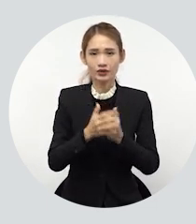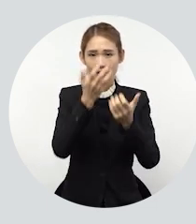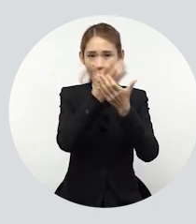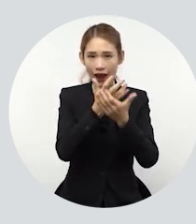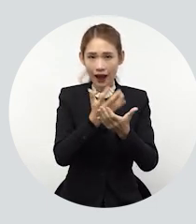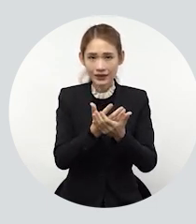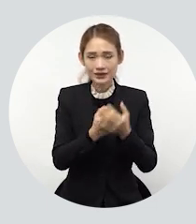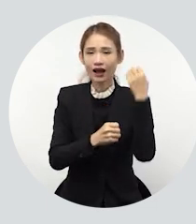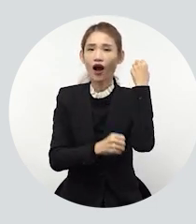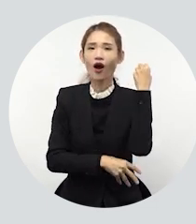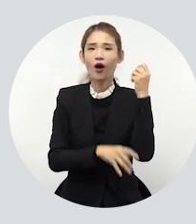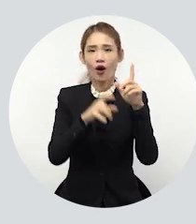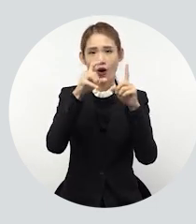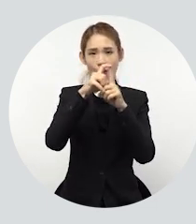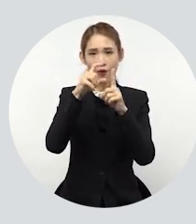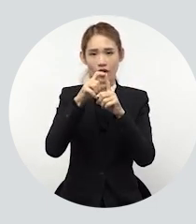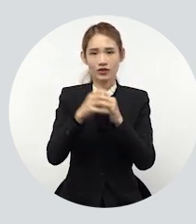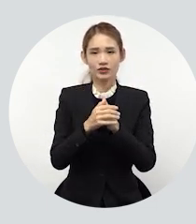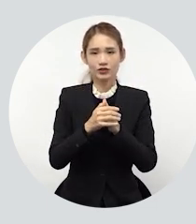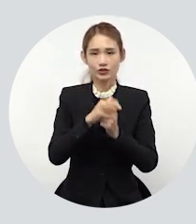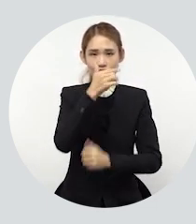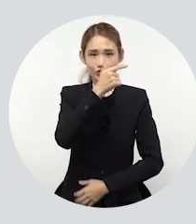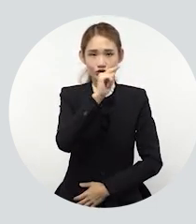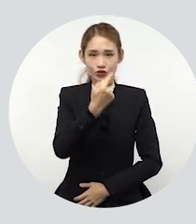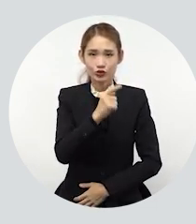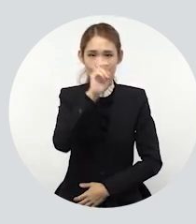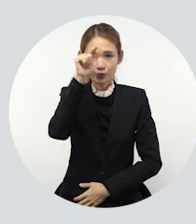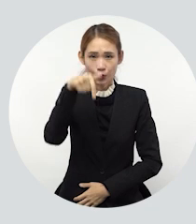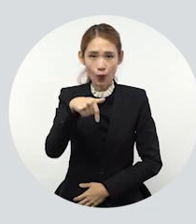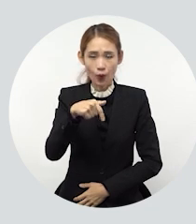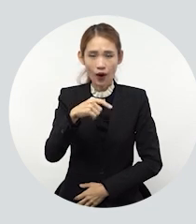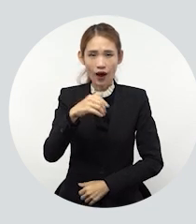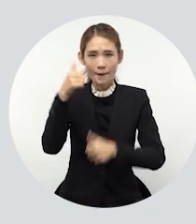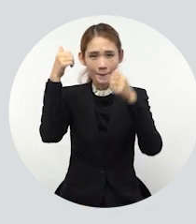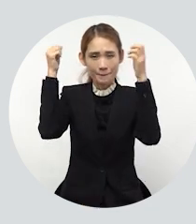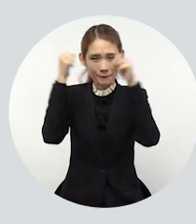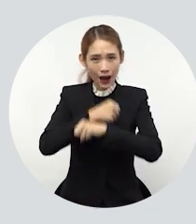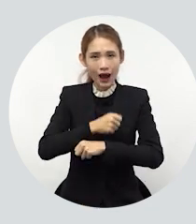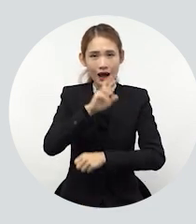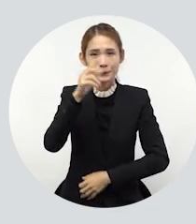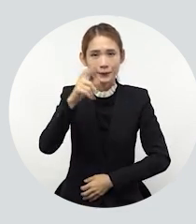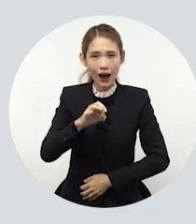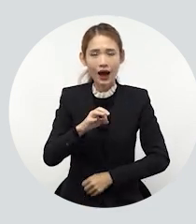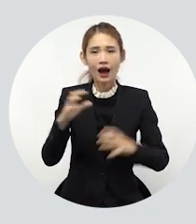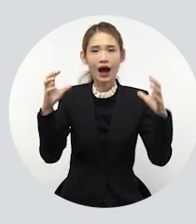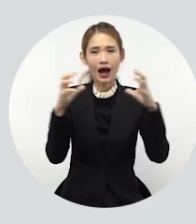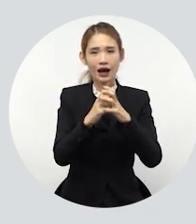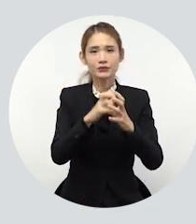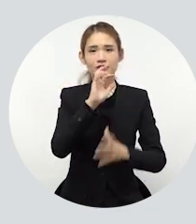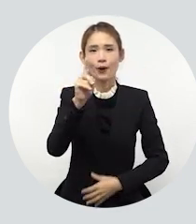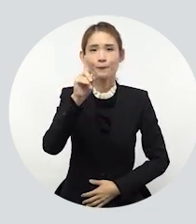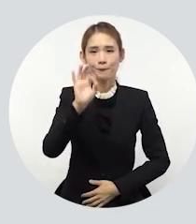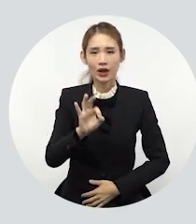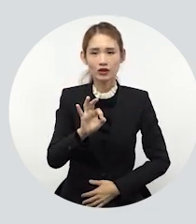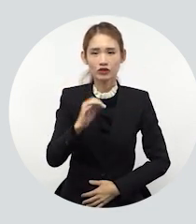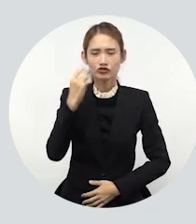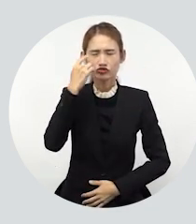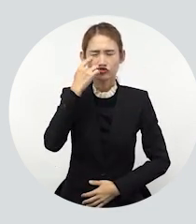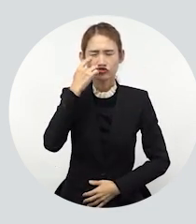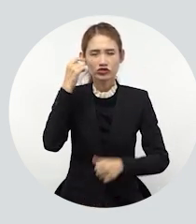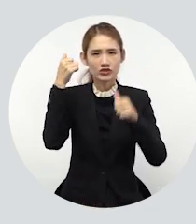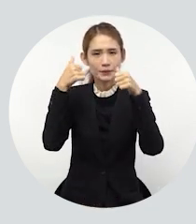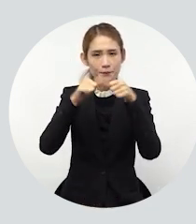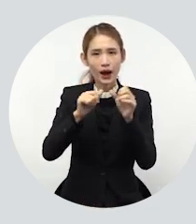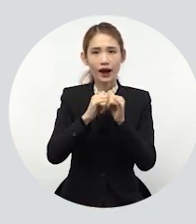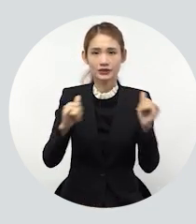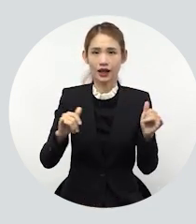그 한자 어원에 있어요. 그러니까 눈 목자에 망할 망자가 합쳐져서 맹자가 됐거든요. 그러니까 직역하면 눈이